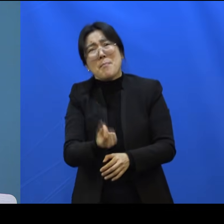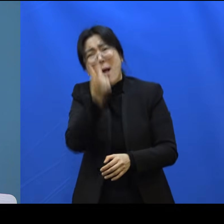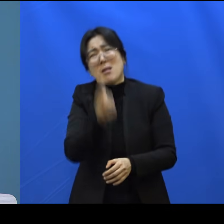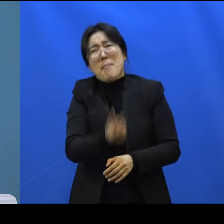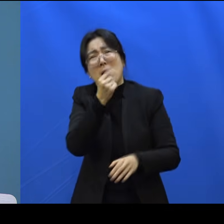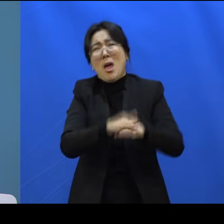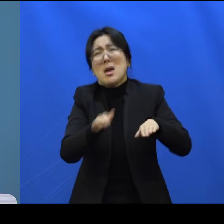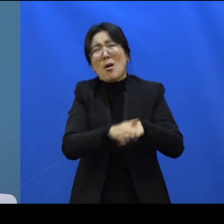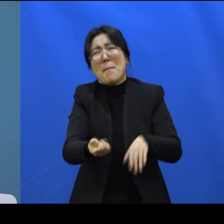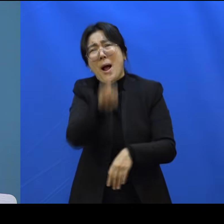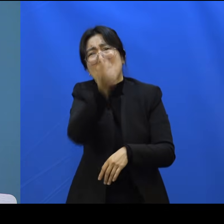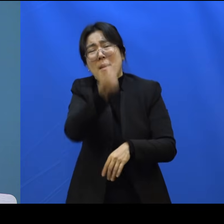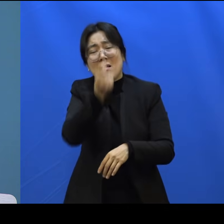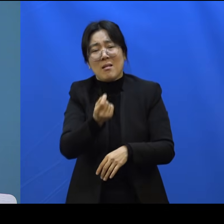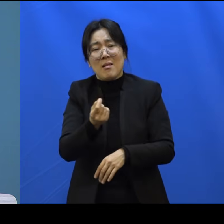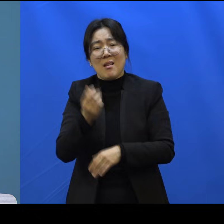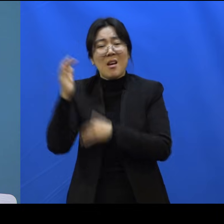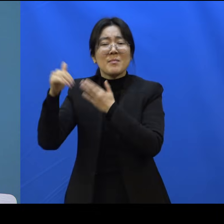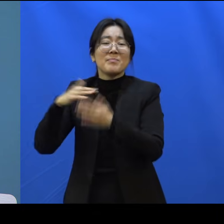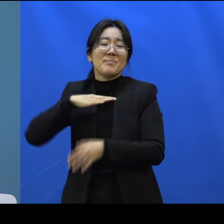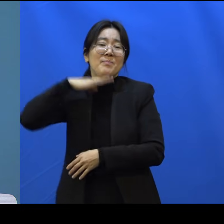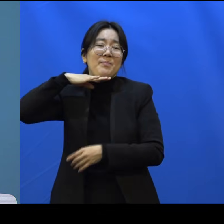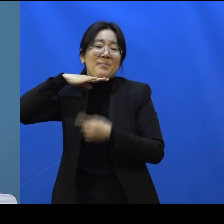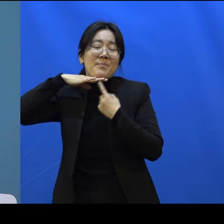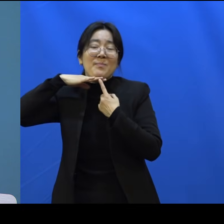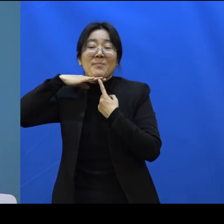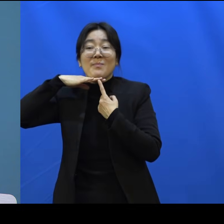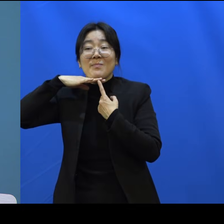하나님은 가시로 인해 고통하는 자리에